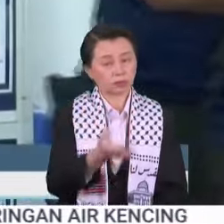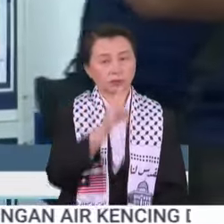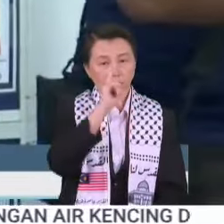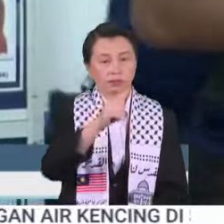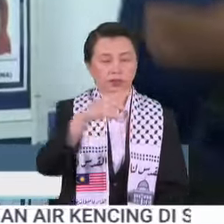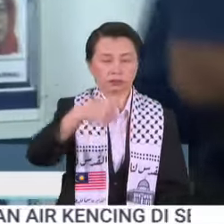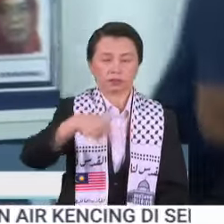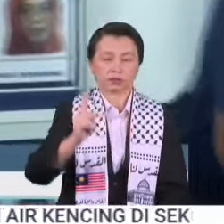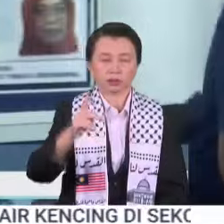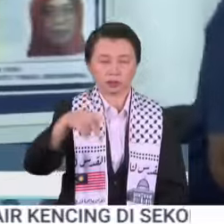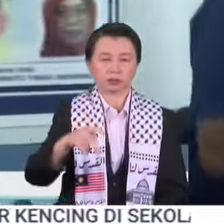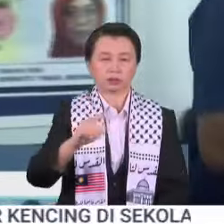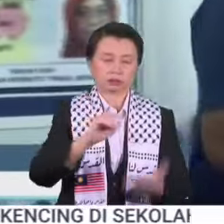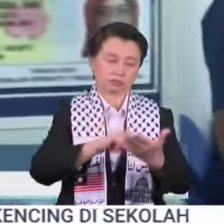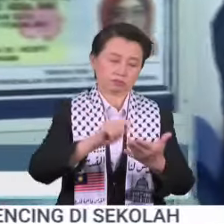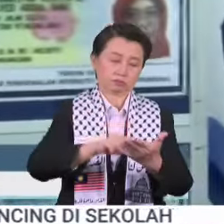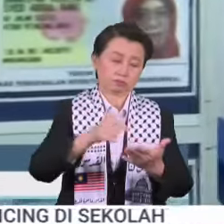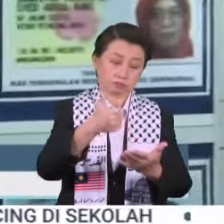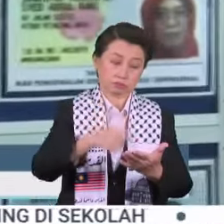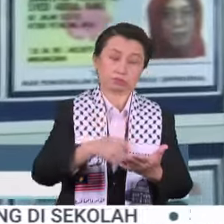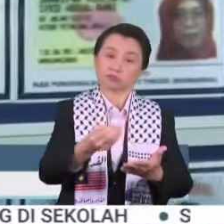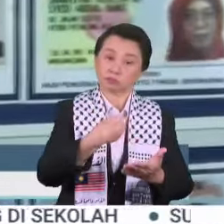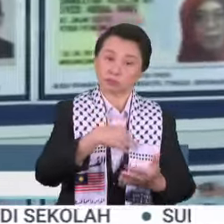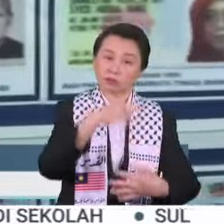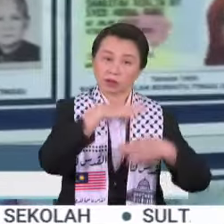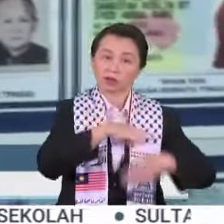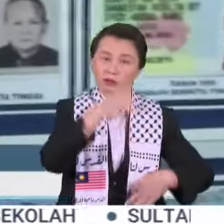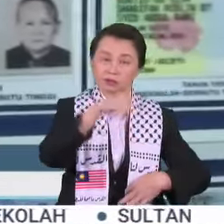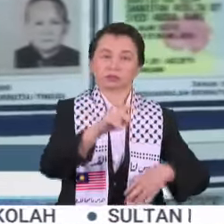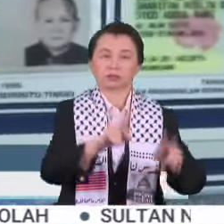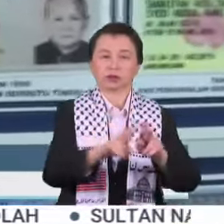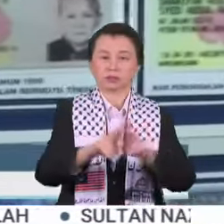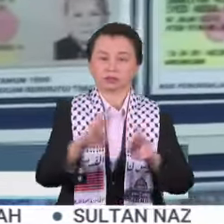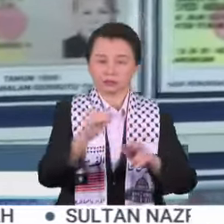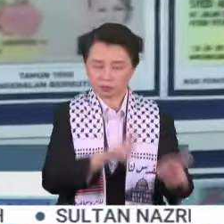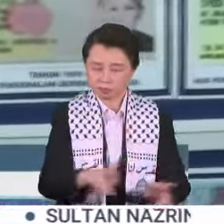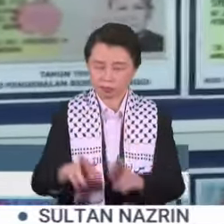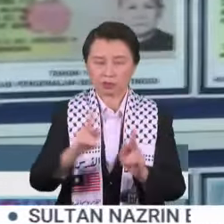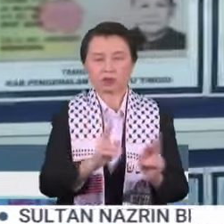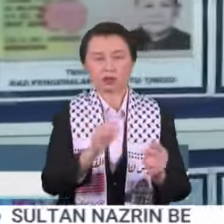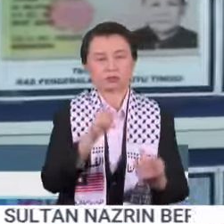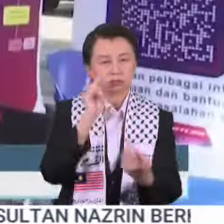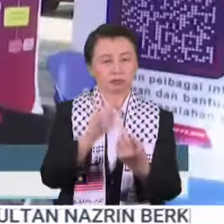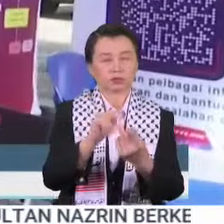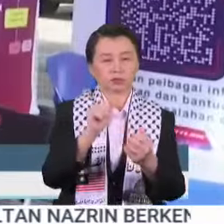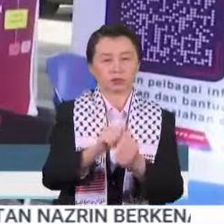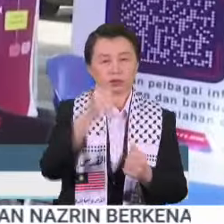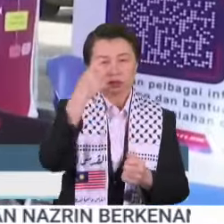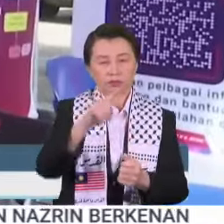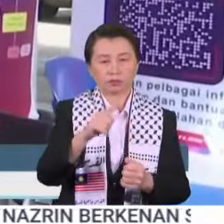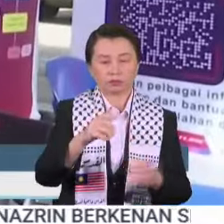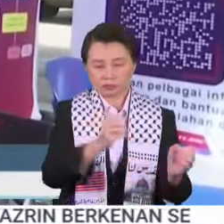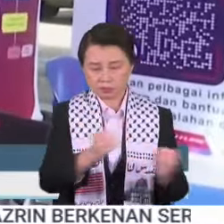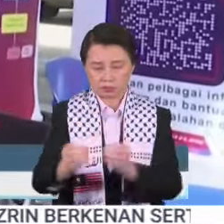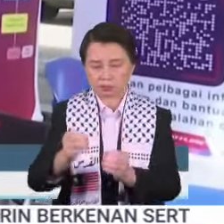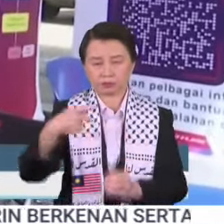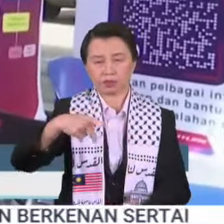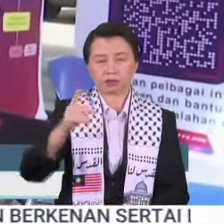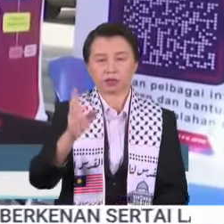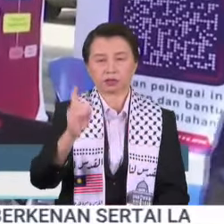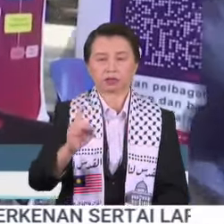program PKD Mobile ini memberi impak kepada masyarakat desa serta merancang program bersesuaian bagi penganjuran